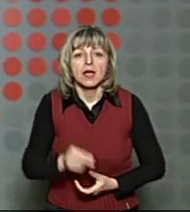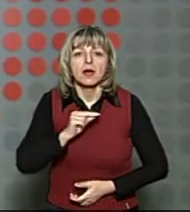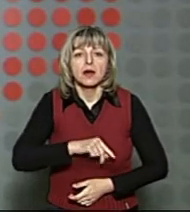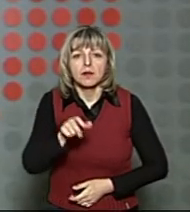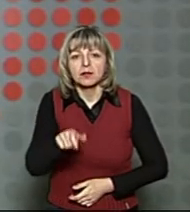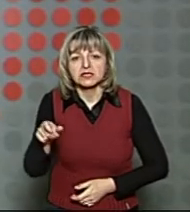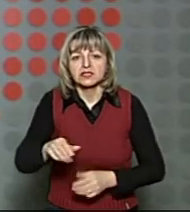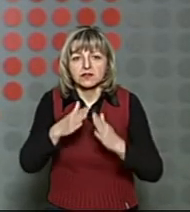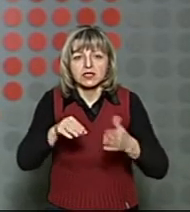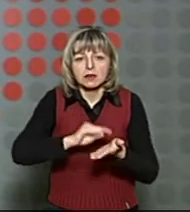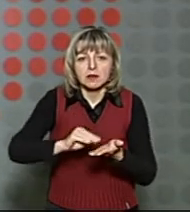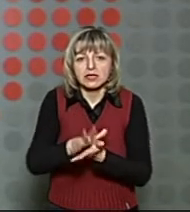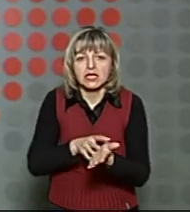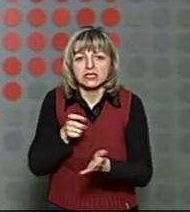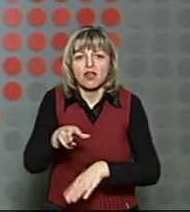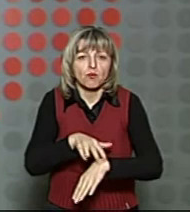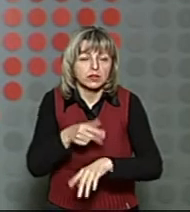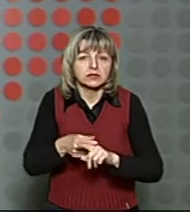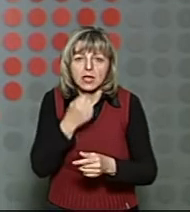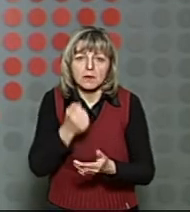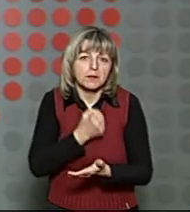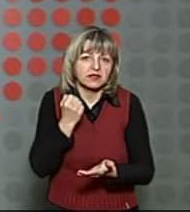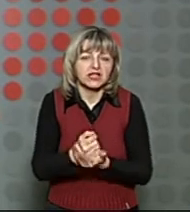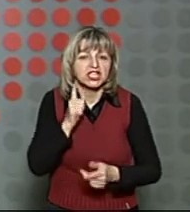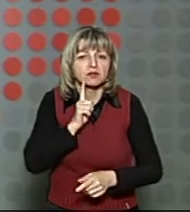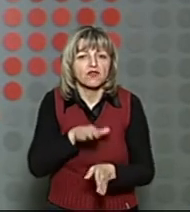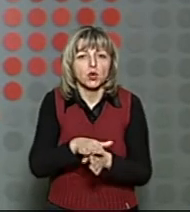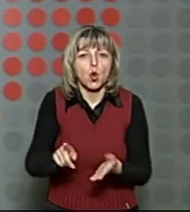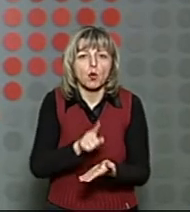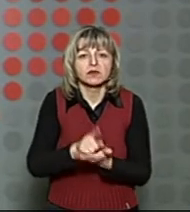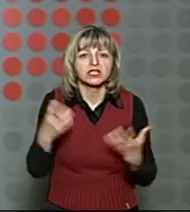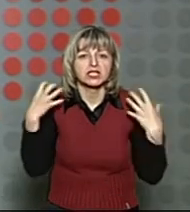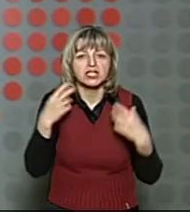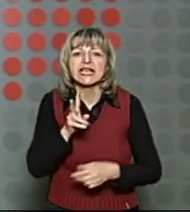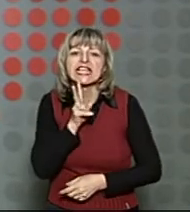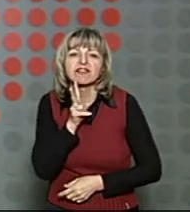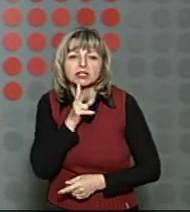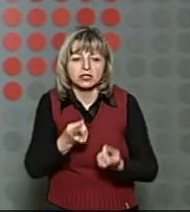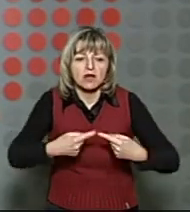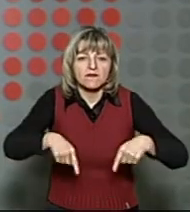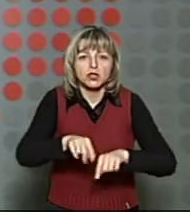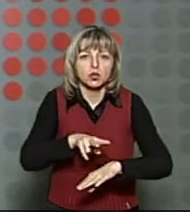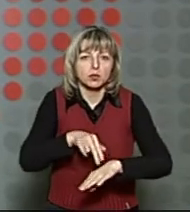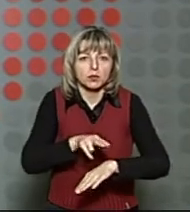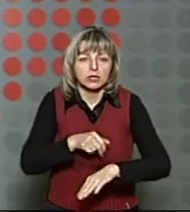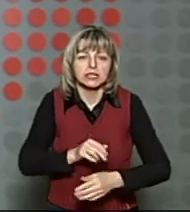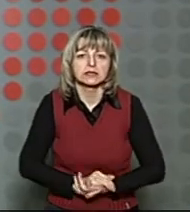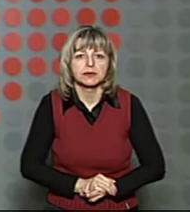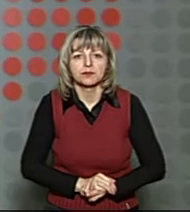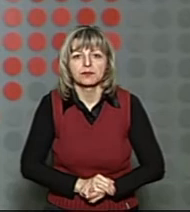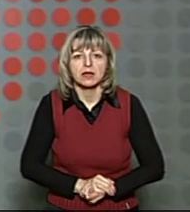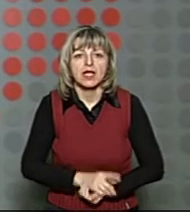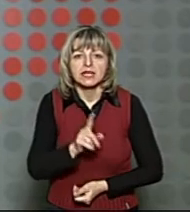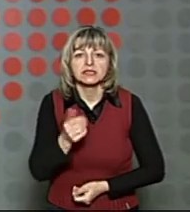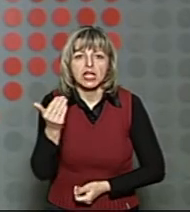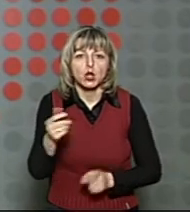Працівники табору написали заяву в поліцію. Це підтвердив тимчасово виконувач обов'язків начальника Ківерцівського відділу поліції Тарас Генсіровський.